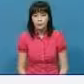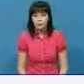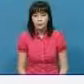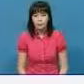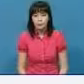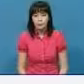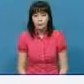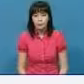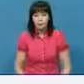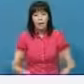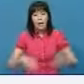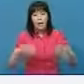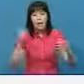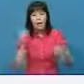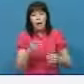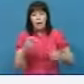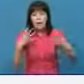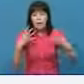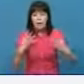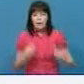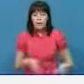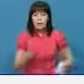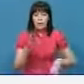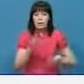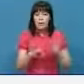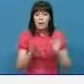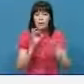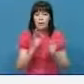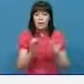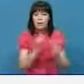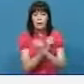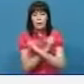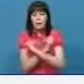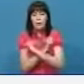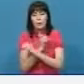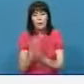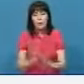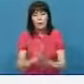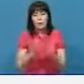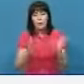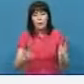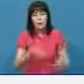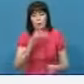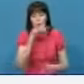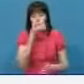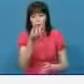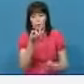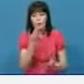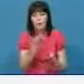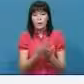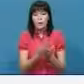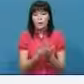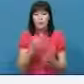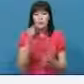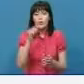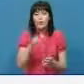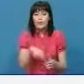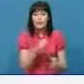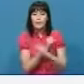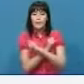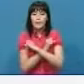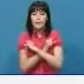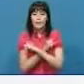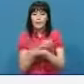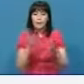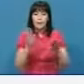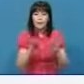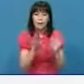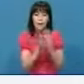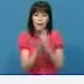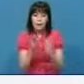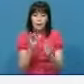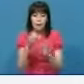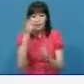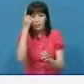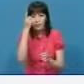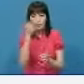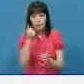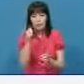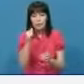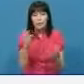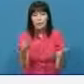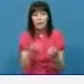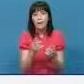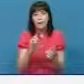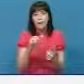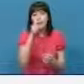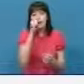Адам денсаулығын жақсартуда, оның дұрыс тынығуда үлкен жауапкершілік талап етеді. Ол үшін демалыс аймағын таңдай білген маңызды. Бұл